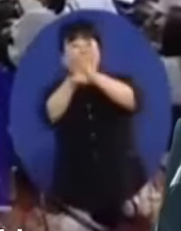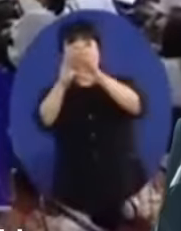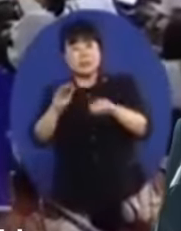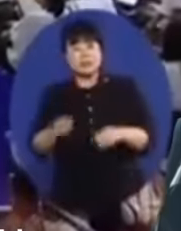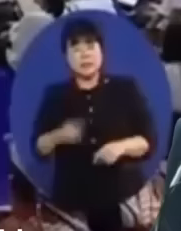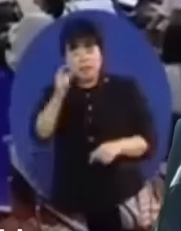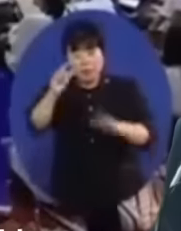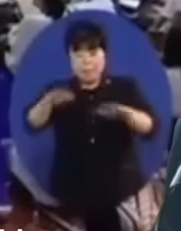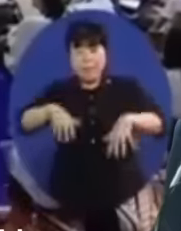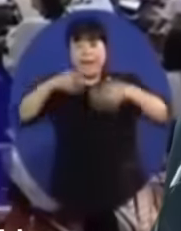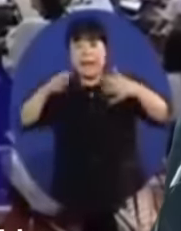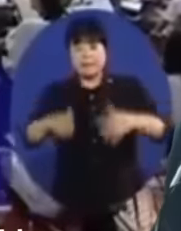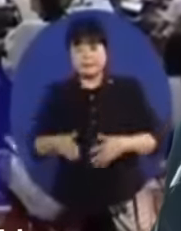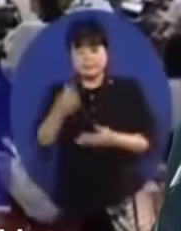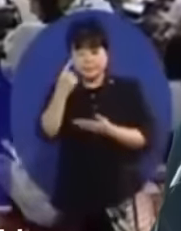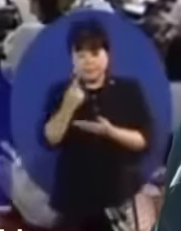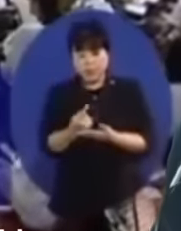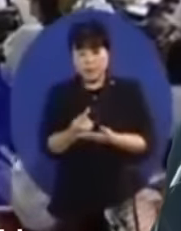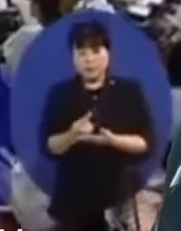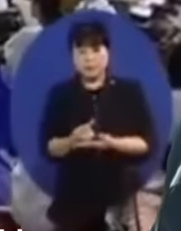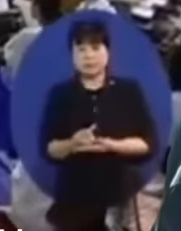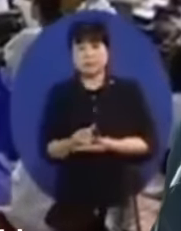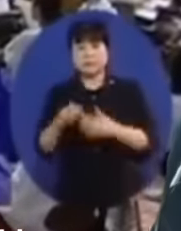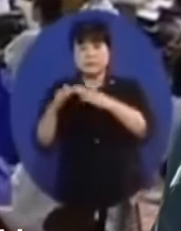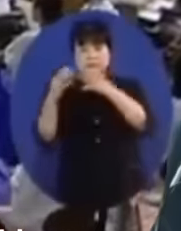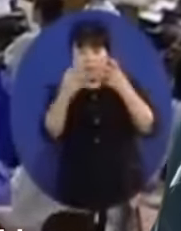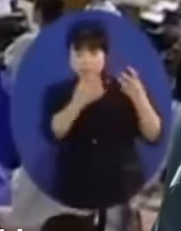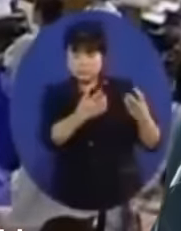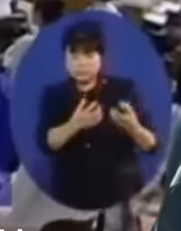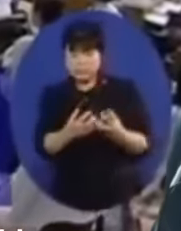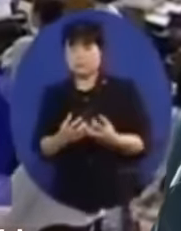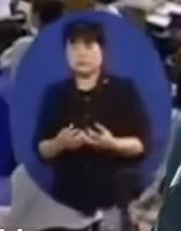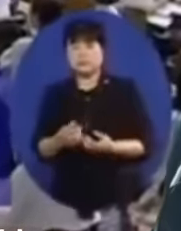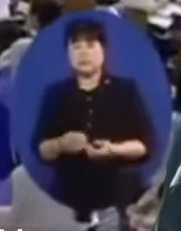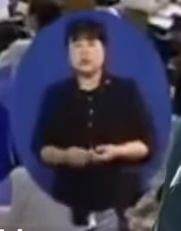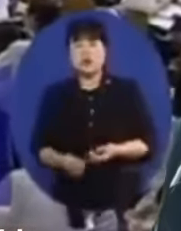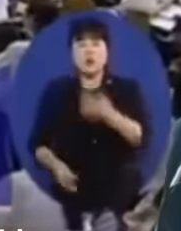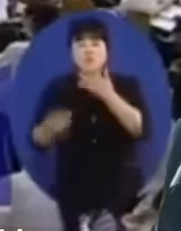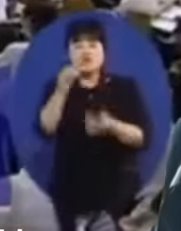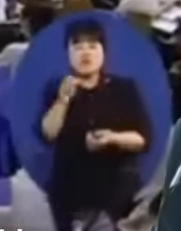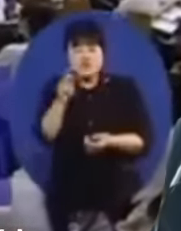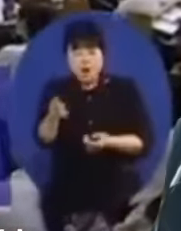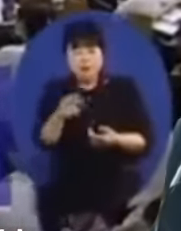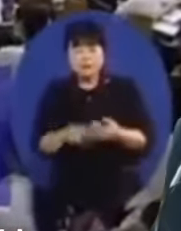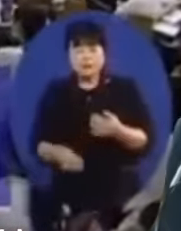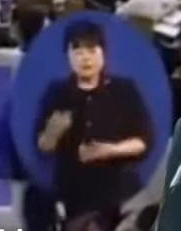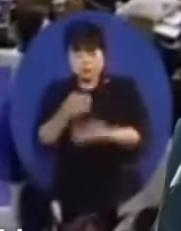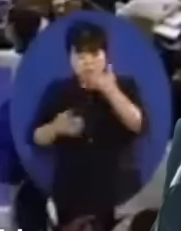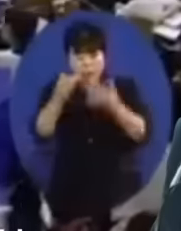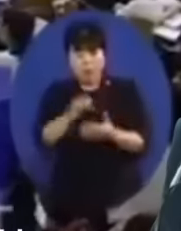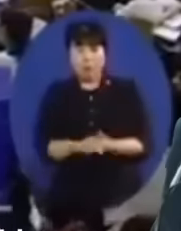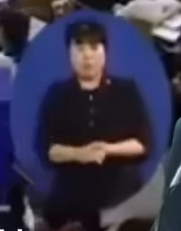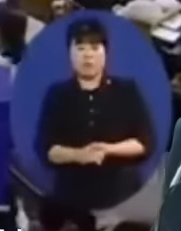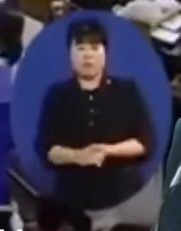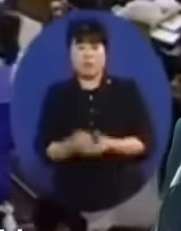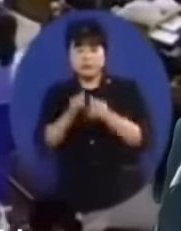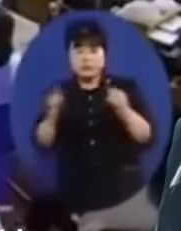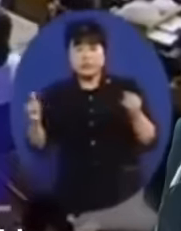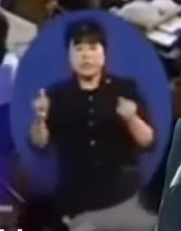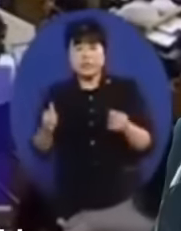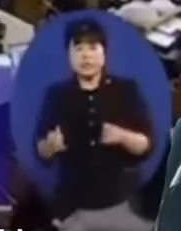급하고 강한 바람 같은 소리가 있어 그들이 앉은 온 집에 가득하며 마치 풀의 혀처럼 갈라지는 것들이 그들에게 보여 그 각 사람